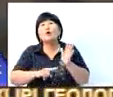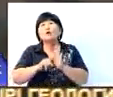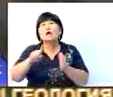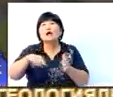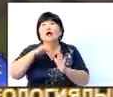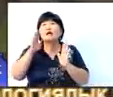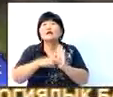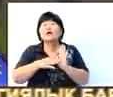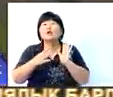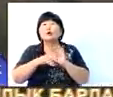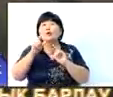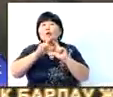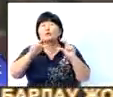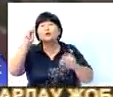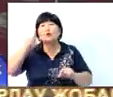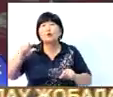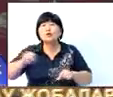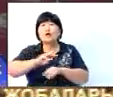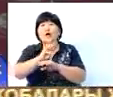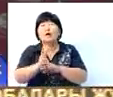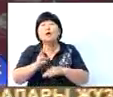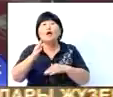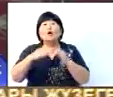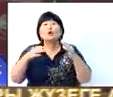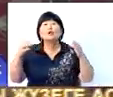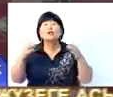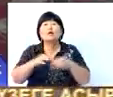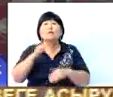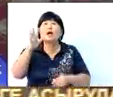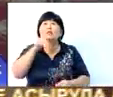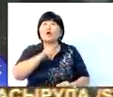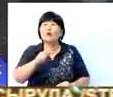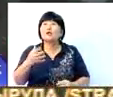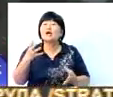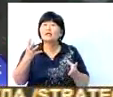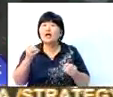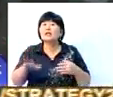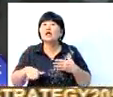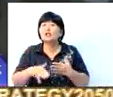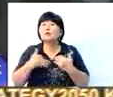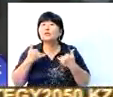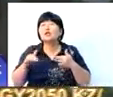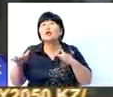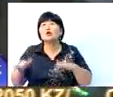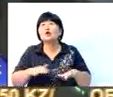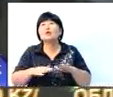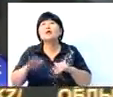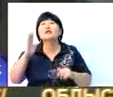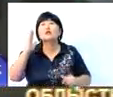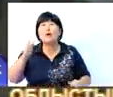қалаға қарасты 9 мектептің оқушылары қамтылған. Құрылыс компаниясы тарапынан алдағы уақытта да тағы да демеушілік шаралары